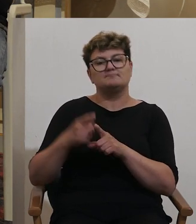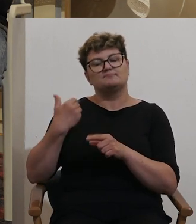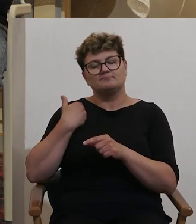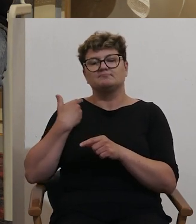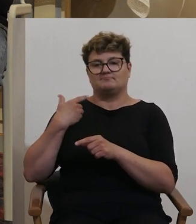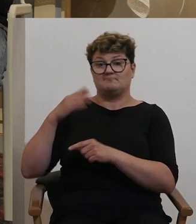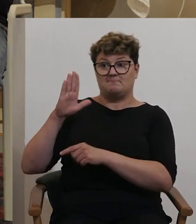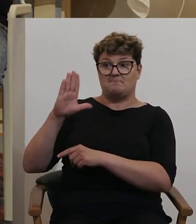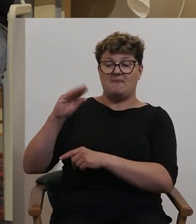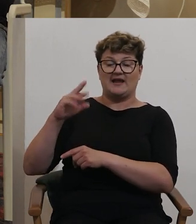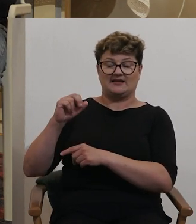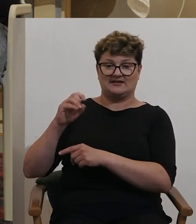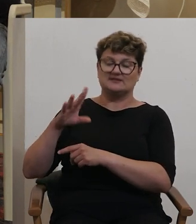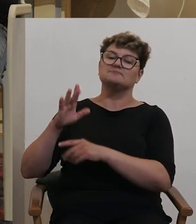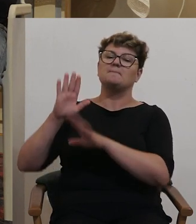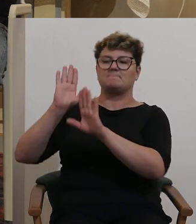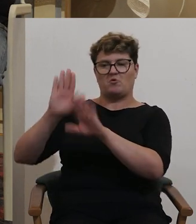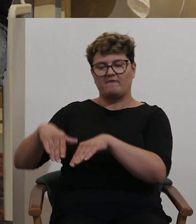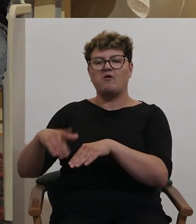pozwolono Berlingowi na